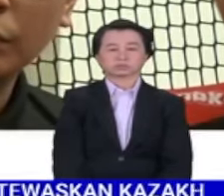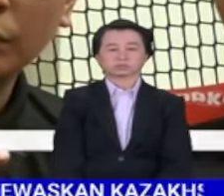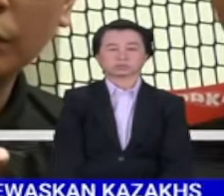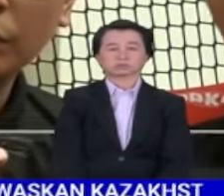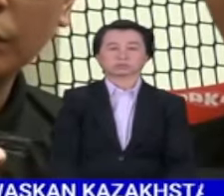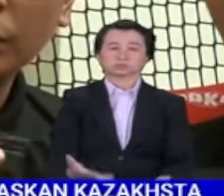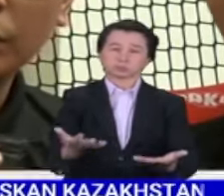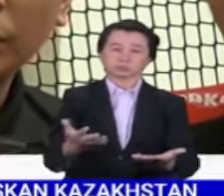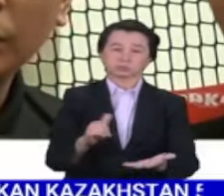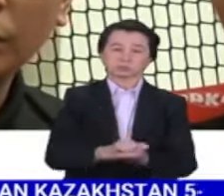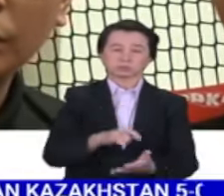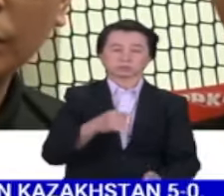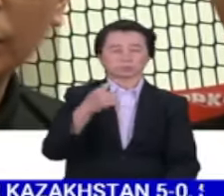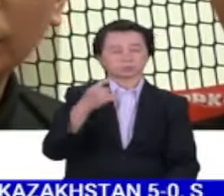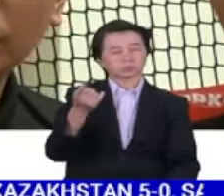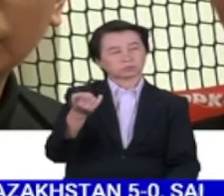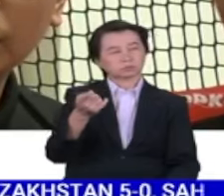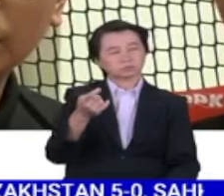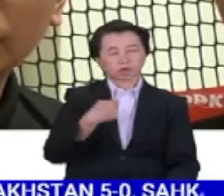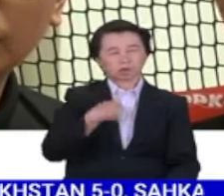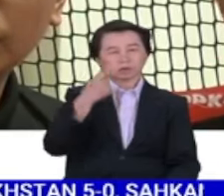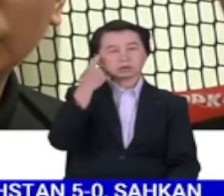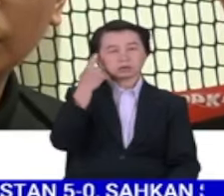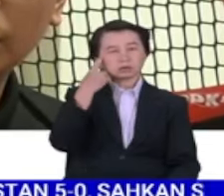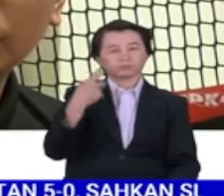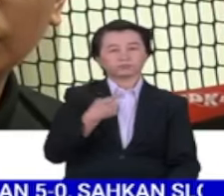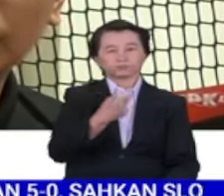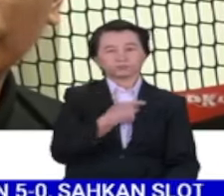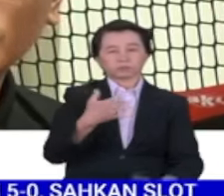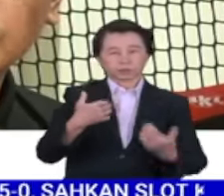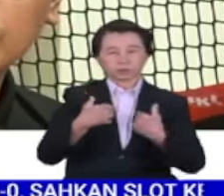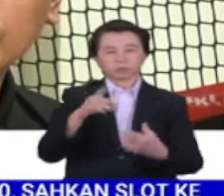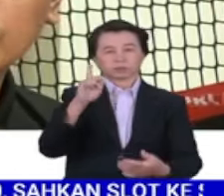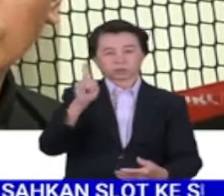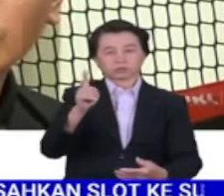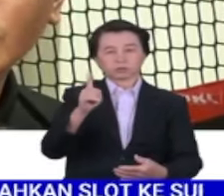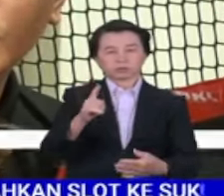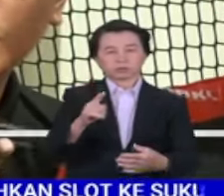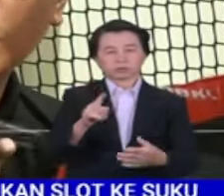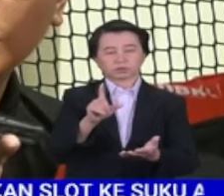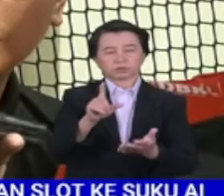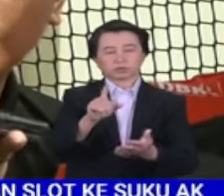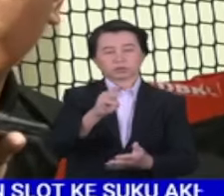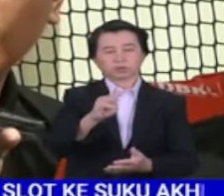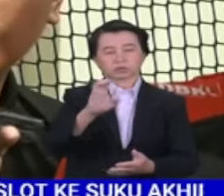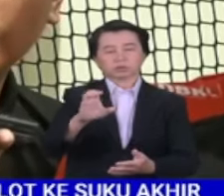itu artinya kita ada OnePlus